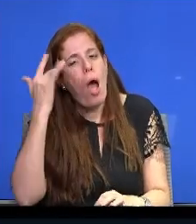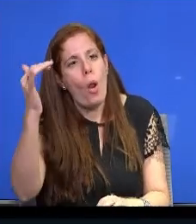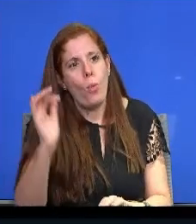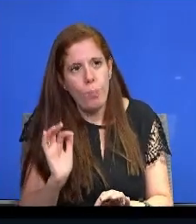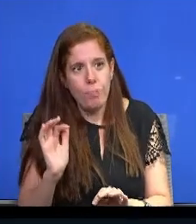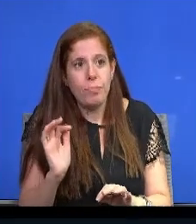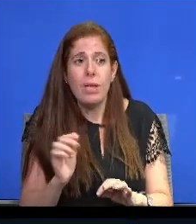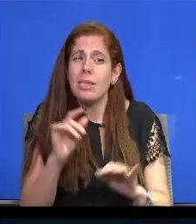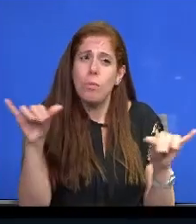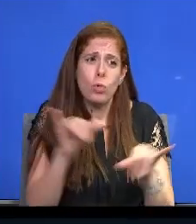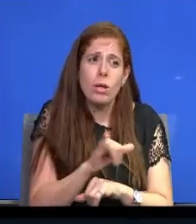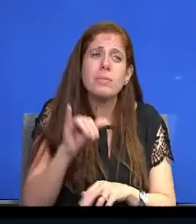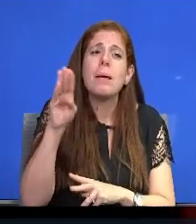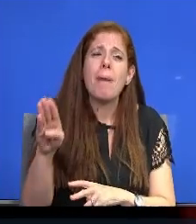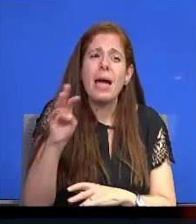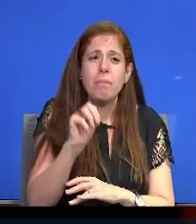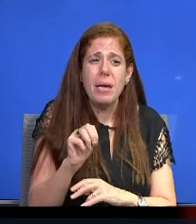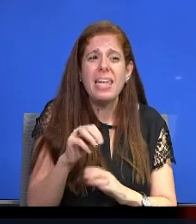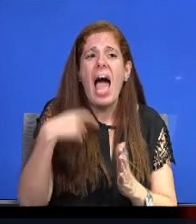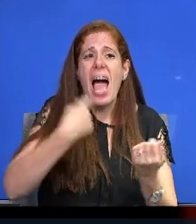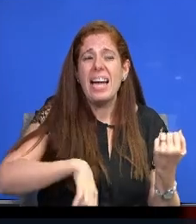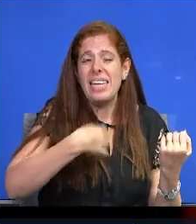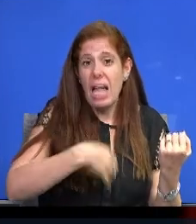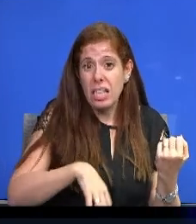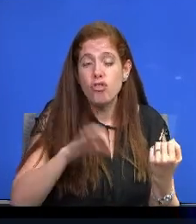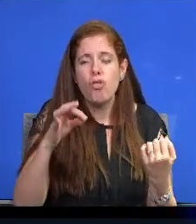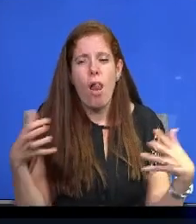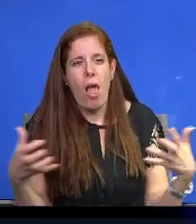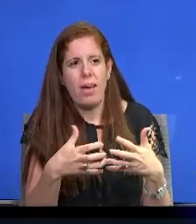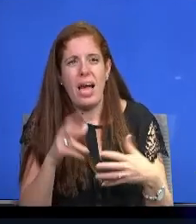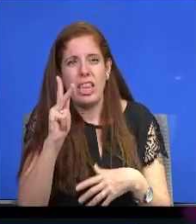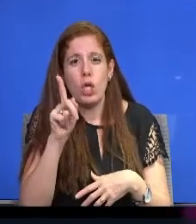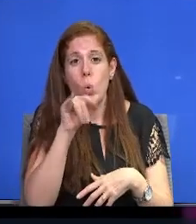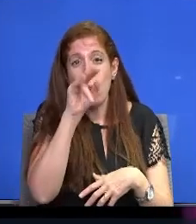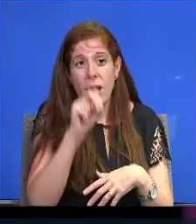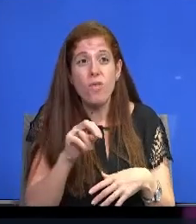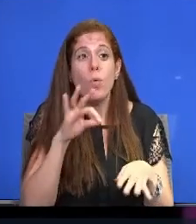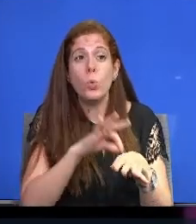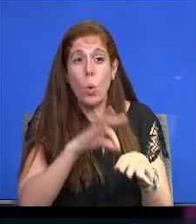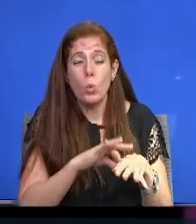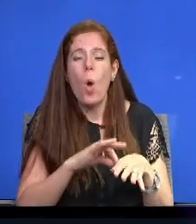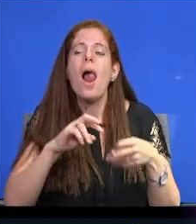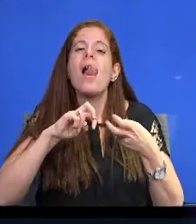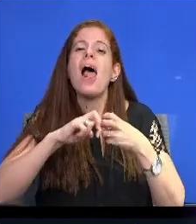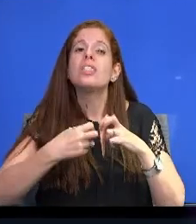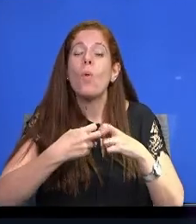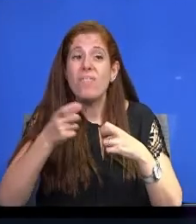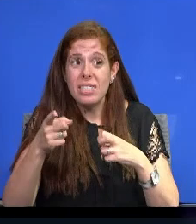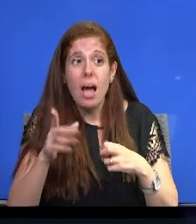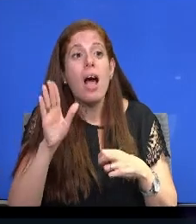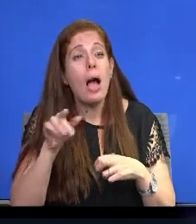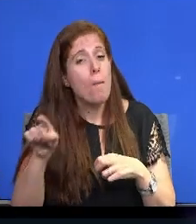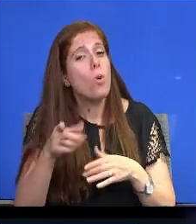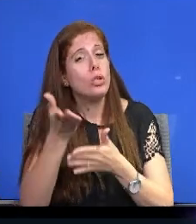זהו בריין מיי, הגיטריסט האגדי של להקת קווין, ודוקטור לאסטרופיזיקה. גם לו יש חלק קטן אך חשוב בפרויקט